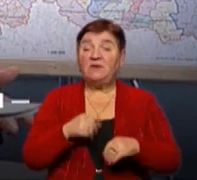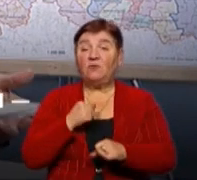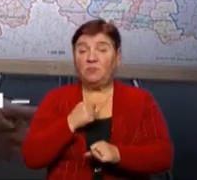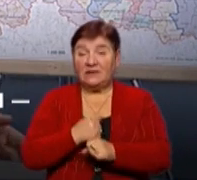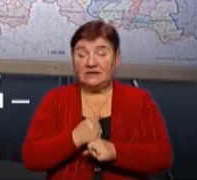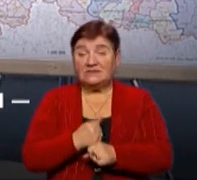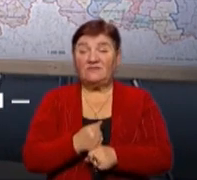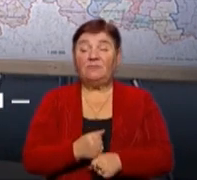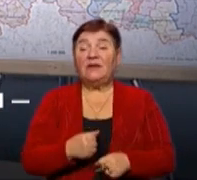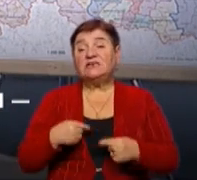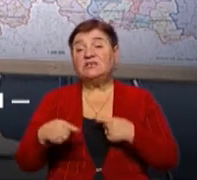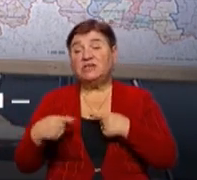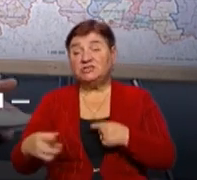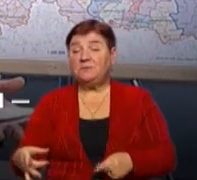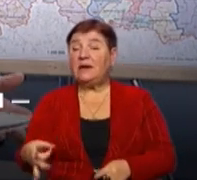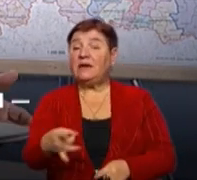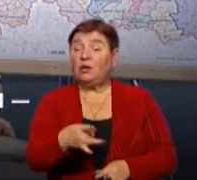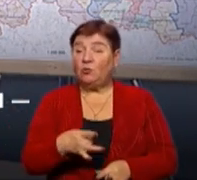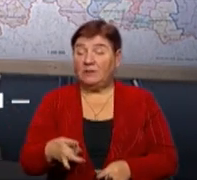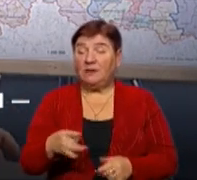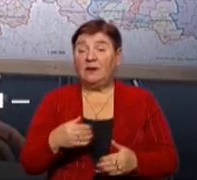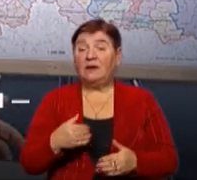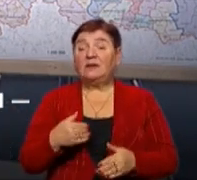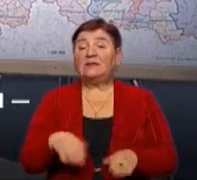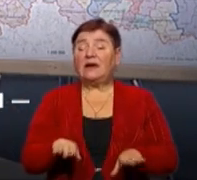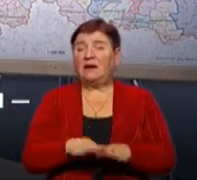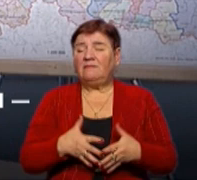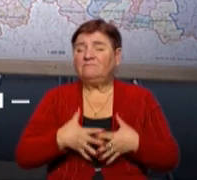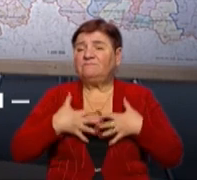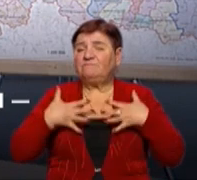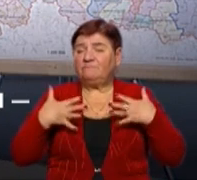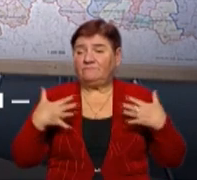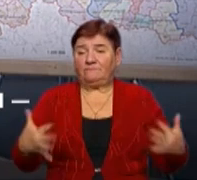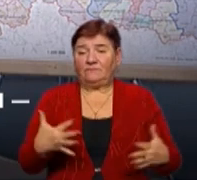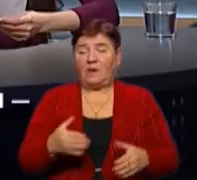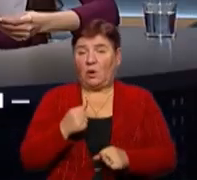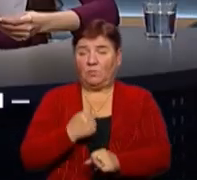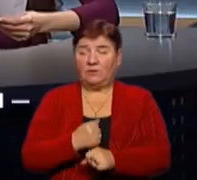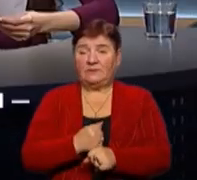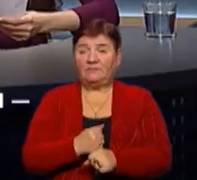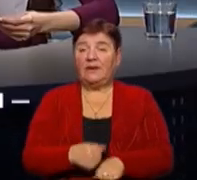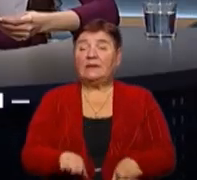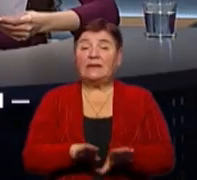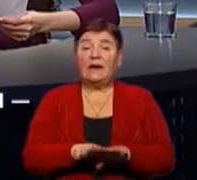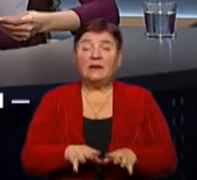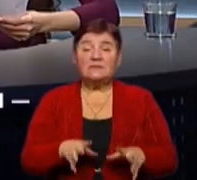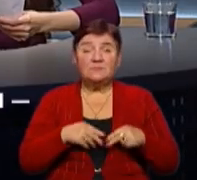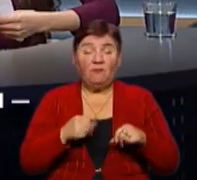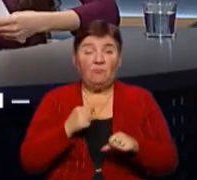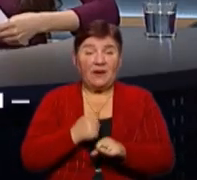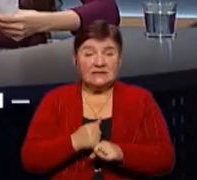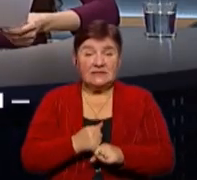співробітництва, співпрацювати з іншими регіонами, тобто велетенський обсяг роботи. А без створення ради співпраця така не